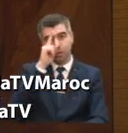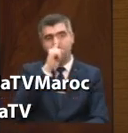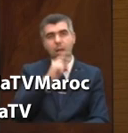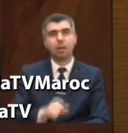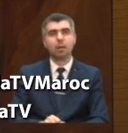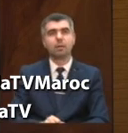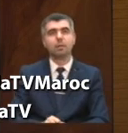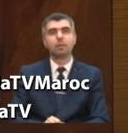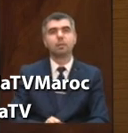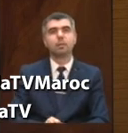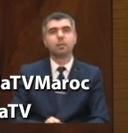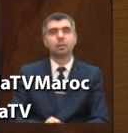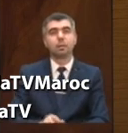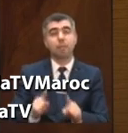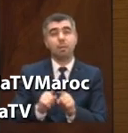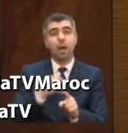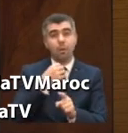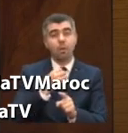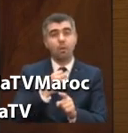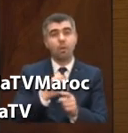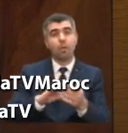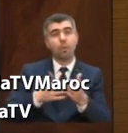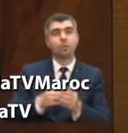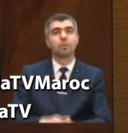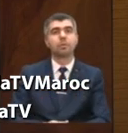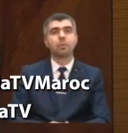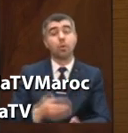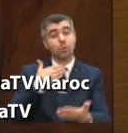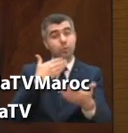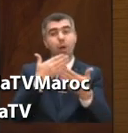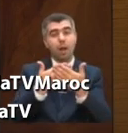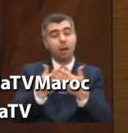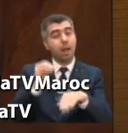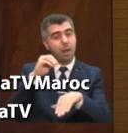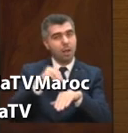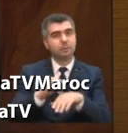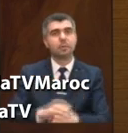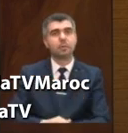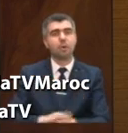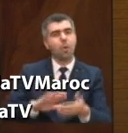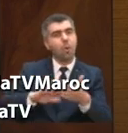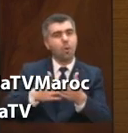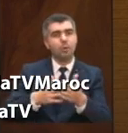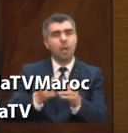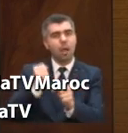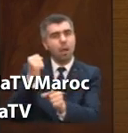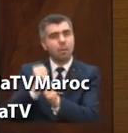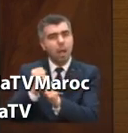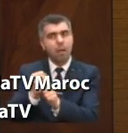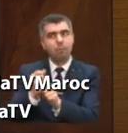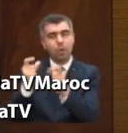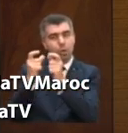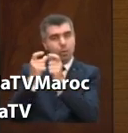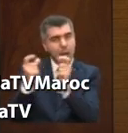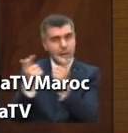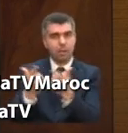تعالى. ولكن وكنختم مره اخرى انني كنقدم الشكر الجزيل لجميع العمال ديالنا المشتغلين سواء